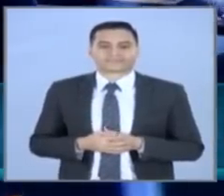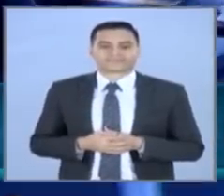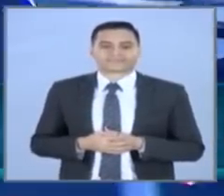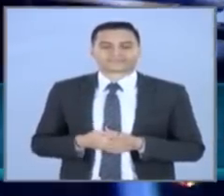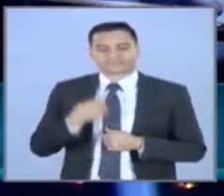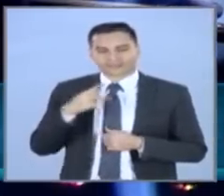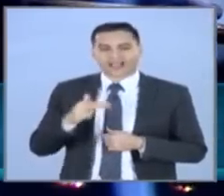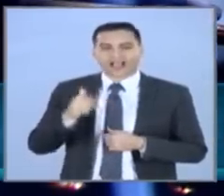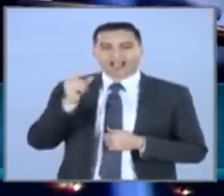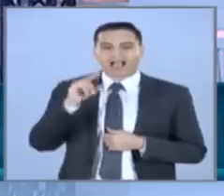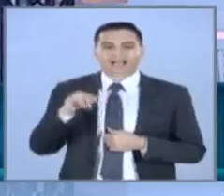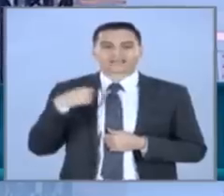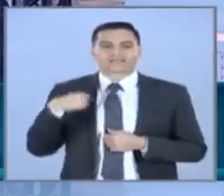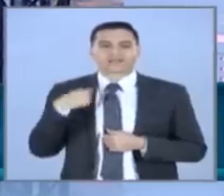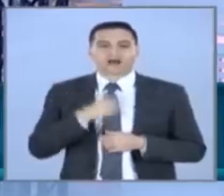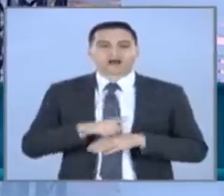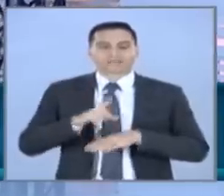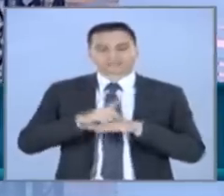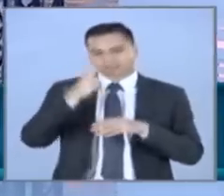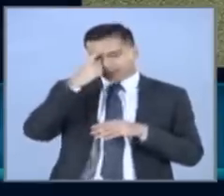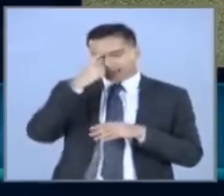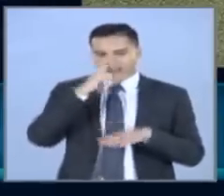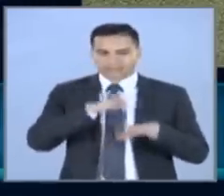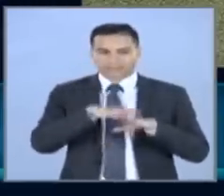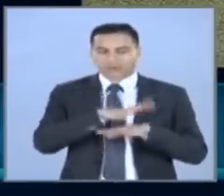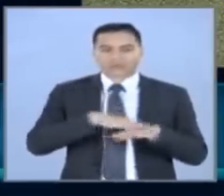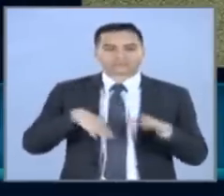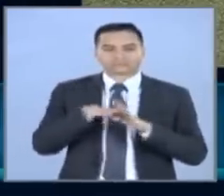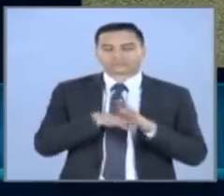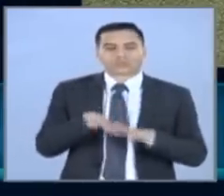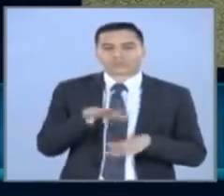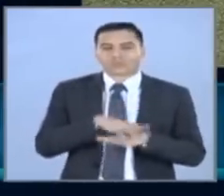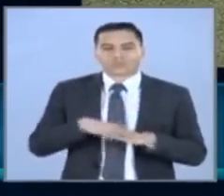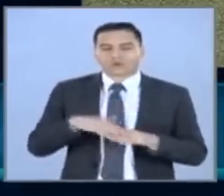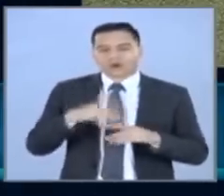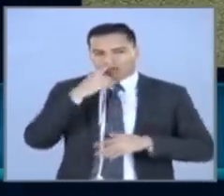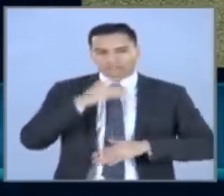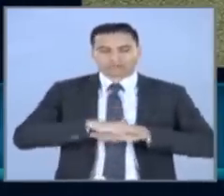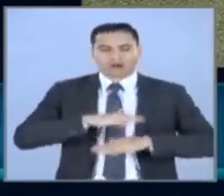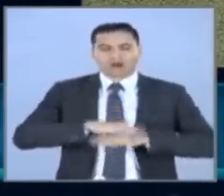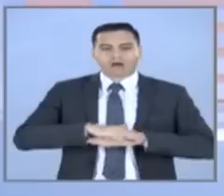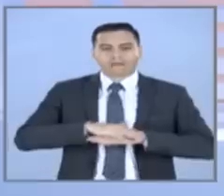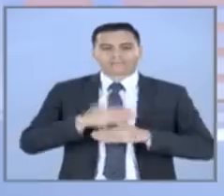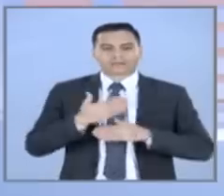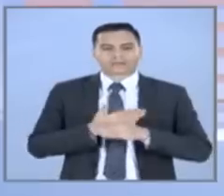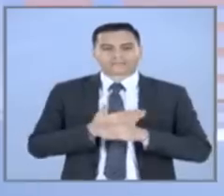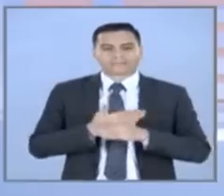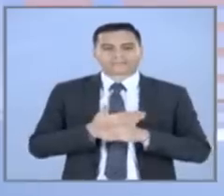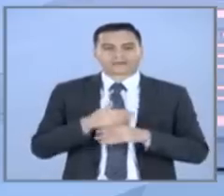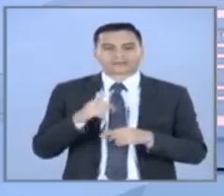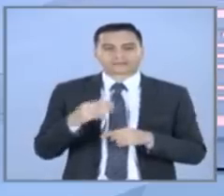المبدأ الرئيسي في النضال الهندي ضد الاستعمار البريطاني.